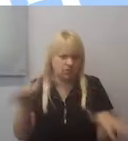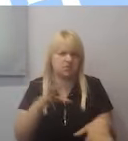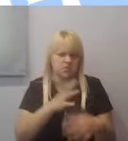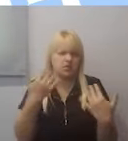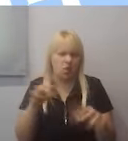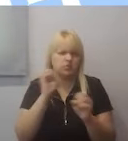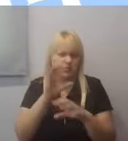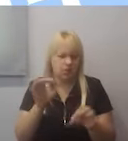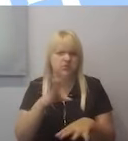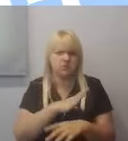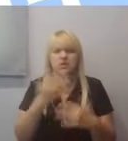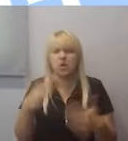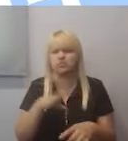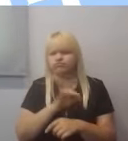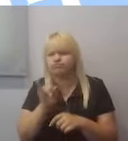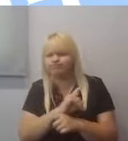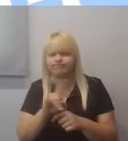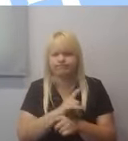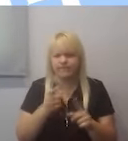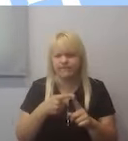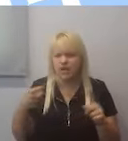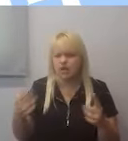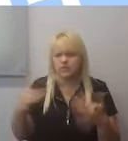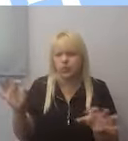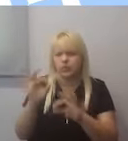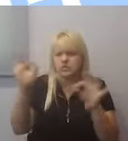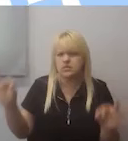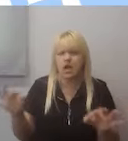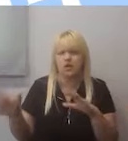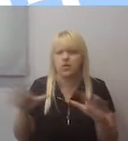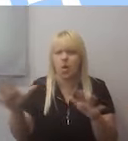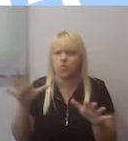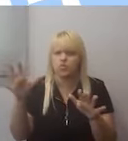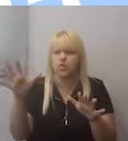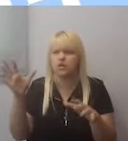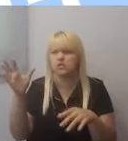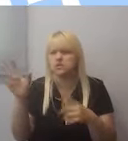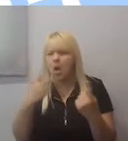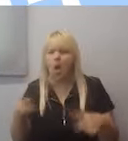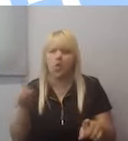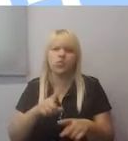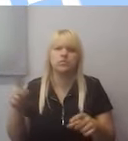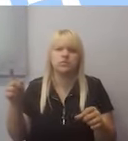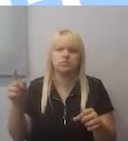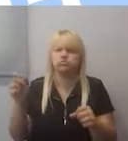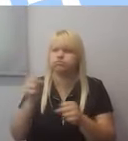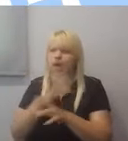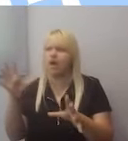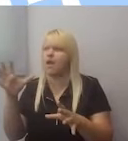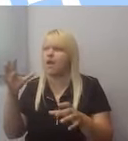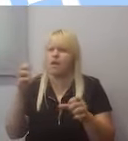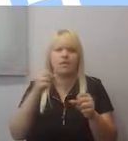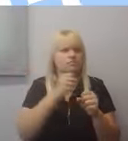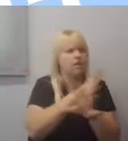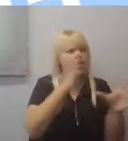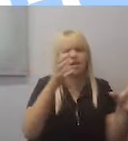sāk jau kaut ko musināt tautu kaut ko uzlaist gaisā taisīt kaut kādas provokācijas pilni